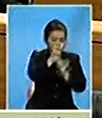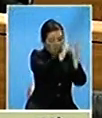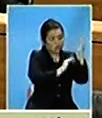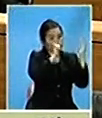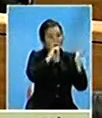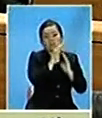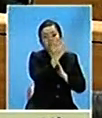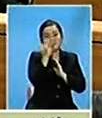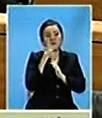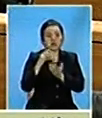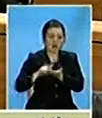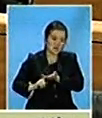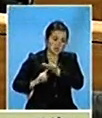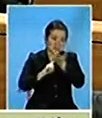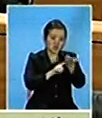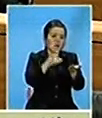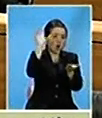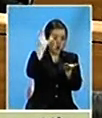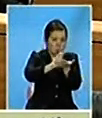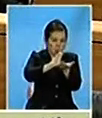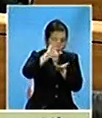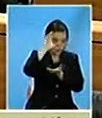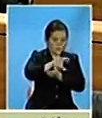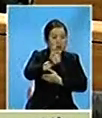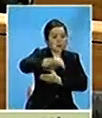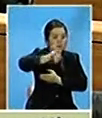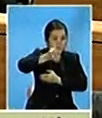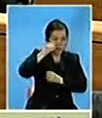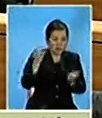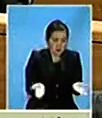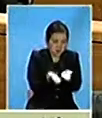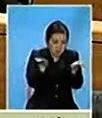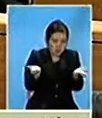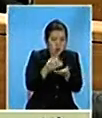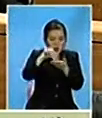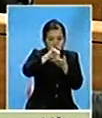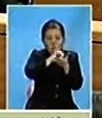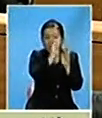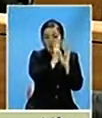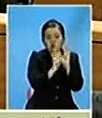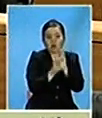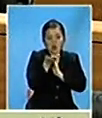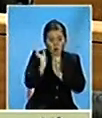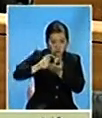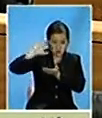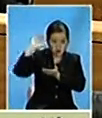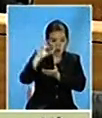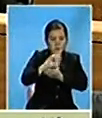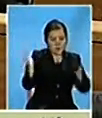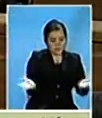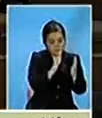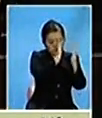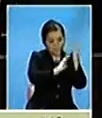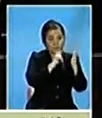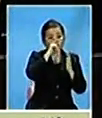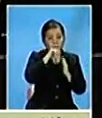ด้วยการเสนอขอตั้งงบประจำและดำเนินการโดยไม่ต้องแก้ไขกฎหมายใดๆเลยครับขอบคุณครับ ครับอา